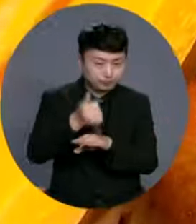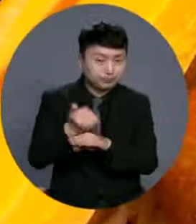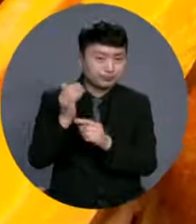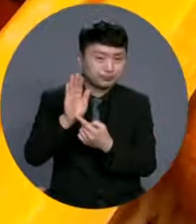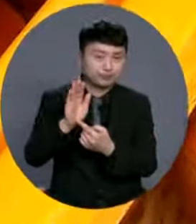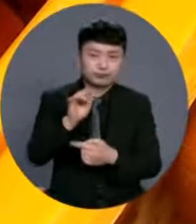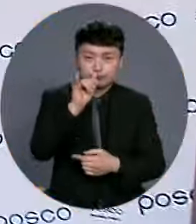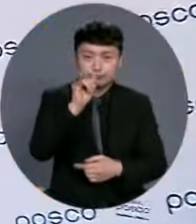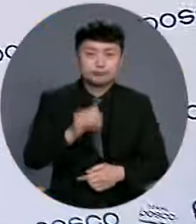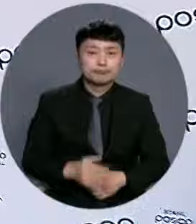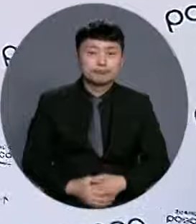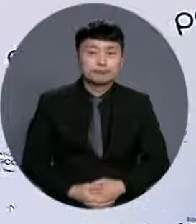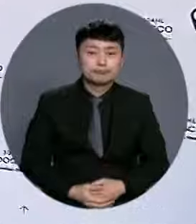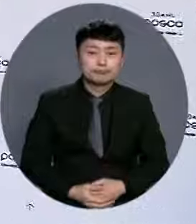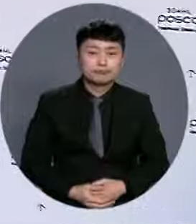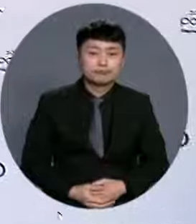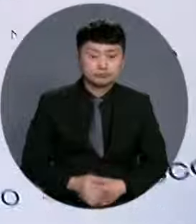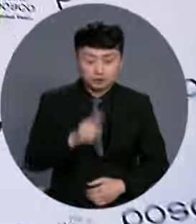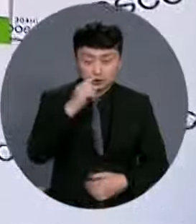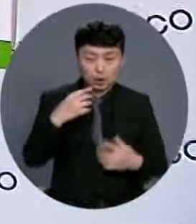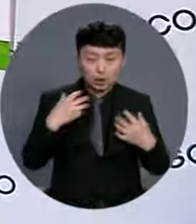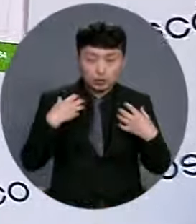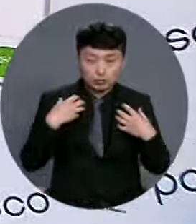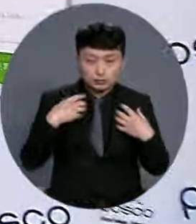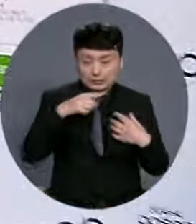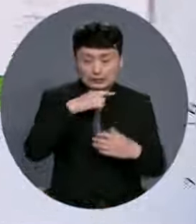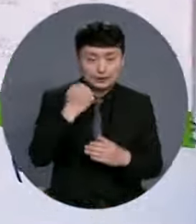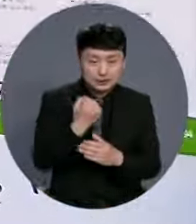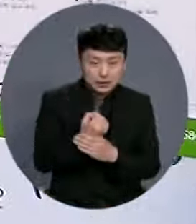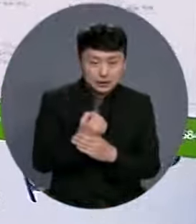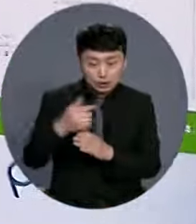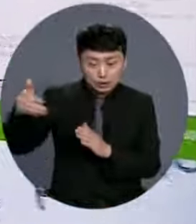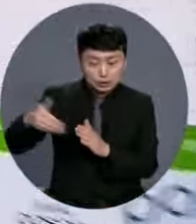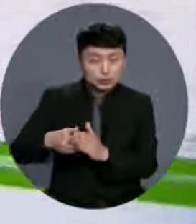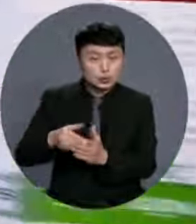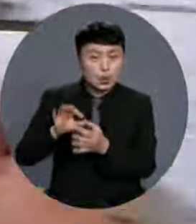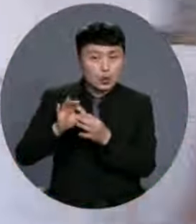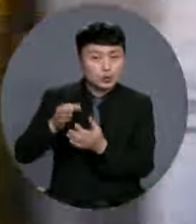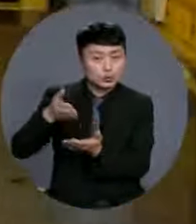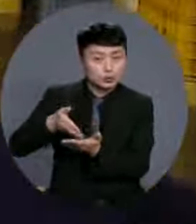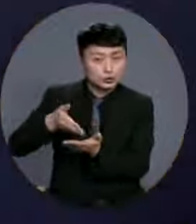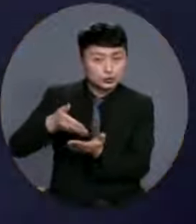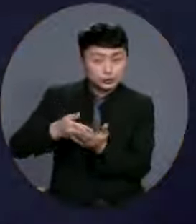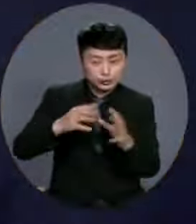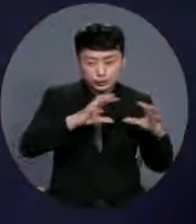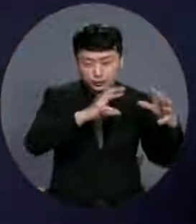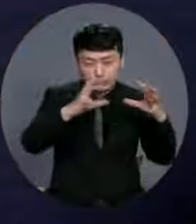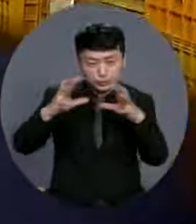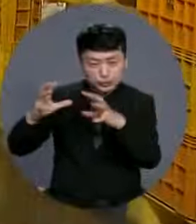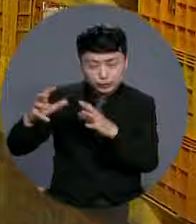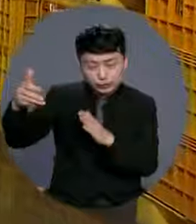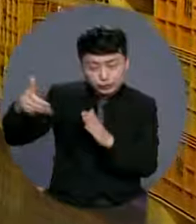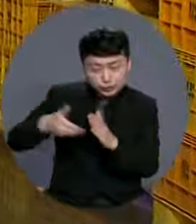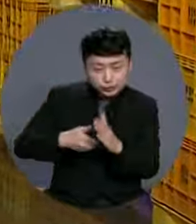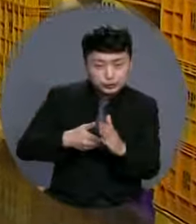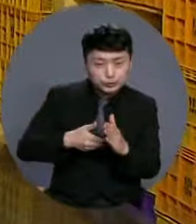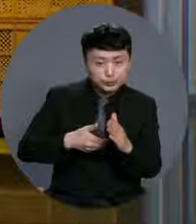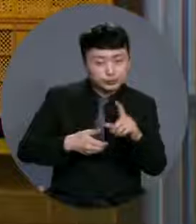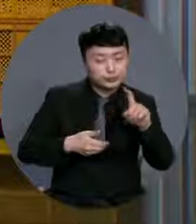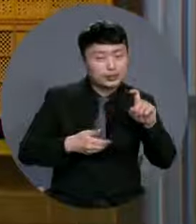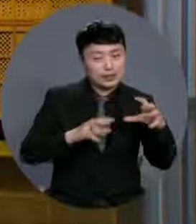했습니다. 한편 정부는 사과 수입 관련 보도에 대해 사과 수입 위험 분석 절차를 요청한